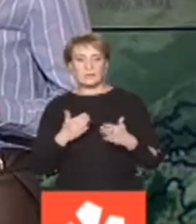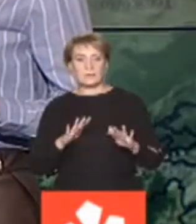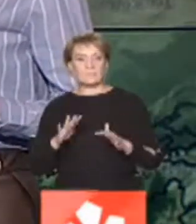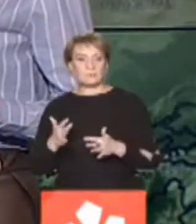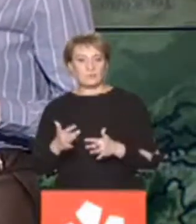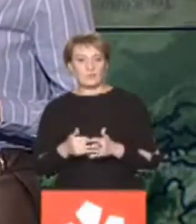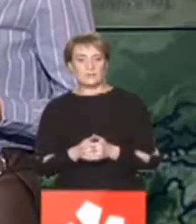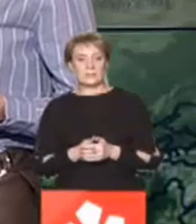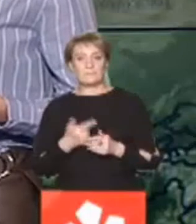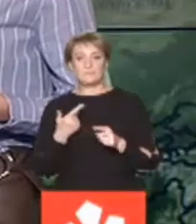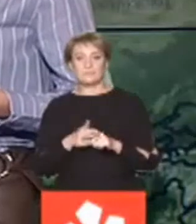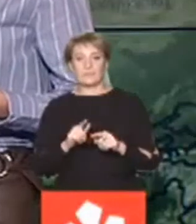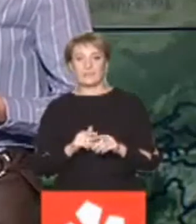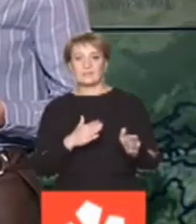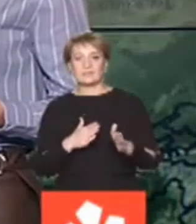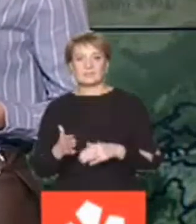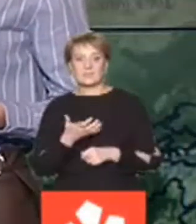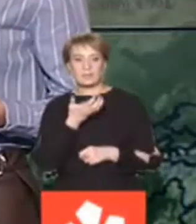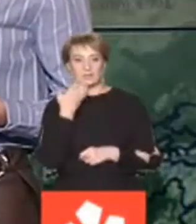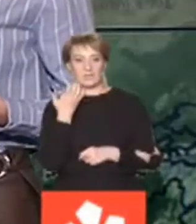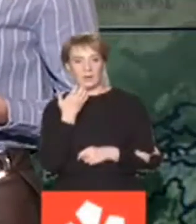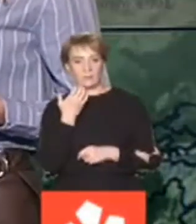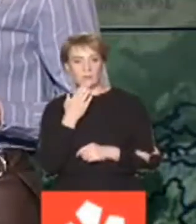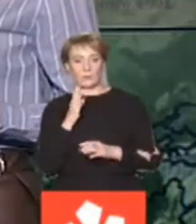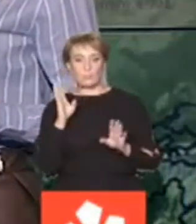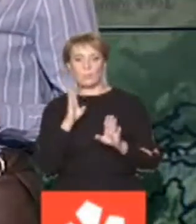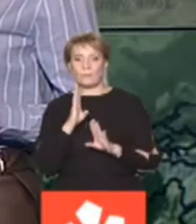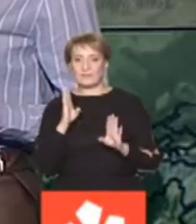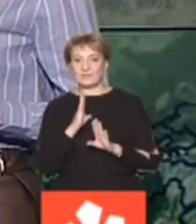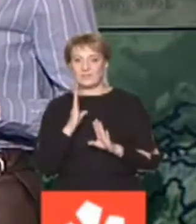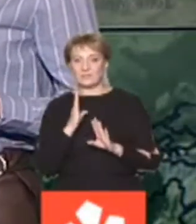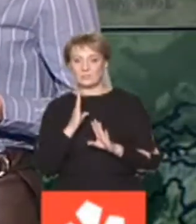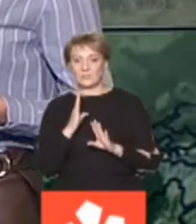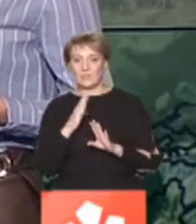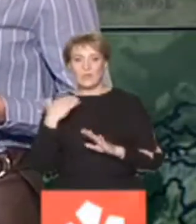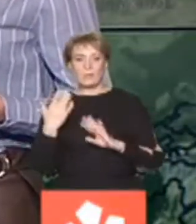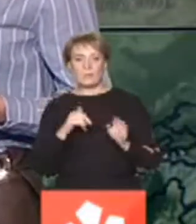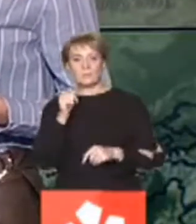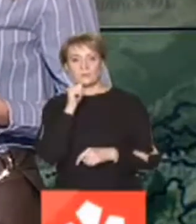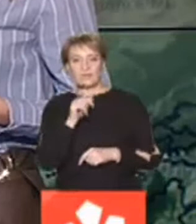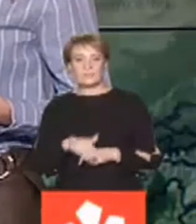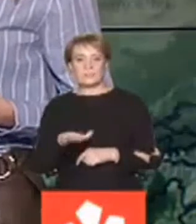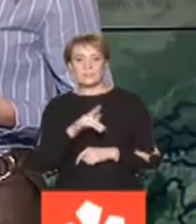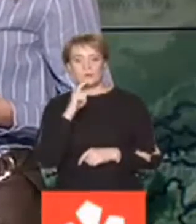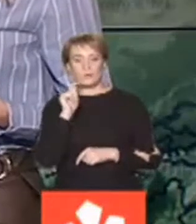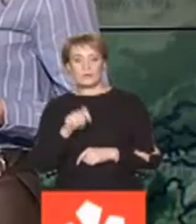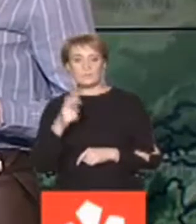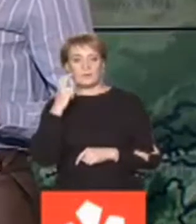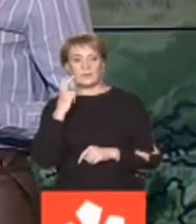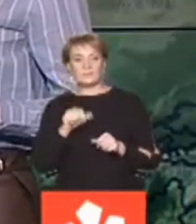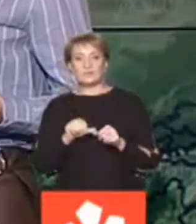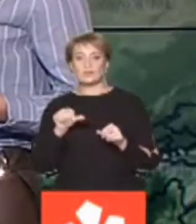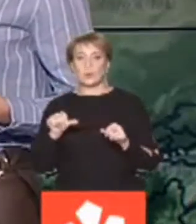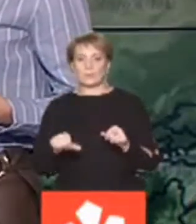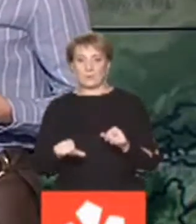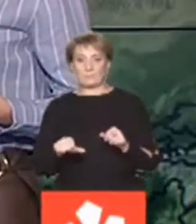відбувається. І ці фронтальні системи із теплою повітряною масою досягнуть завтра території України і Київщини, зокрема. Тому